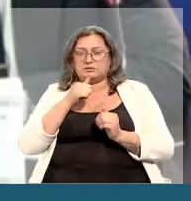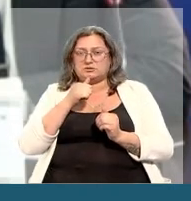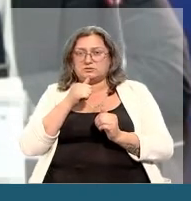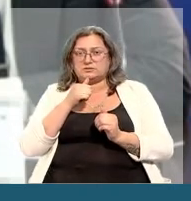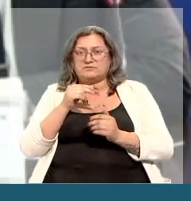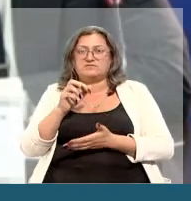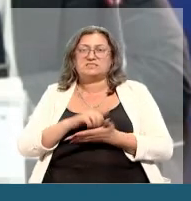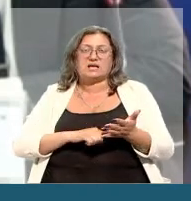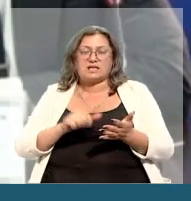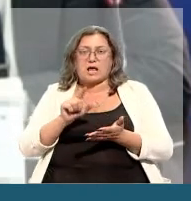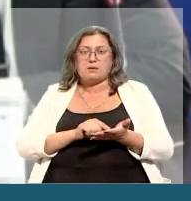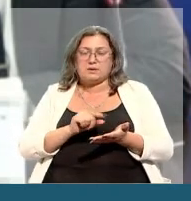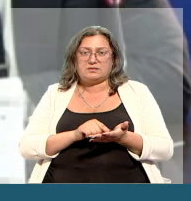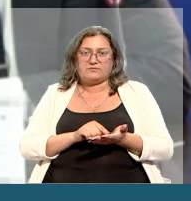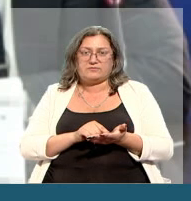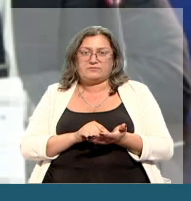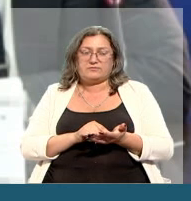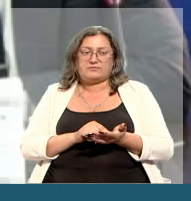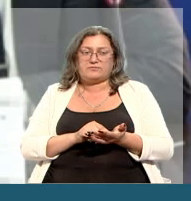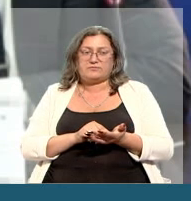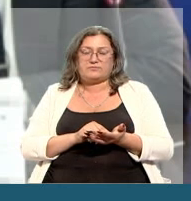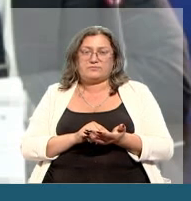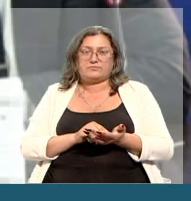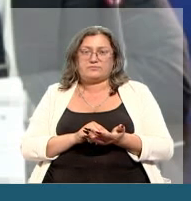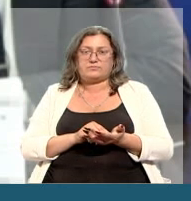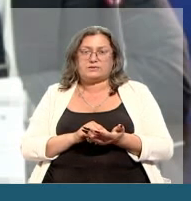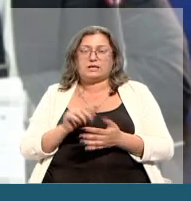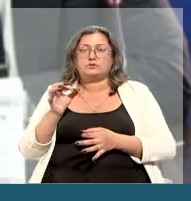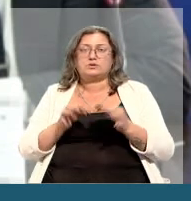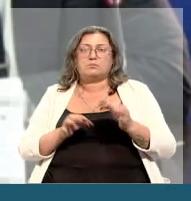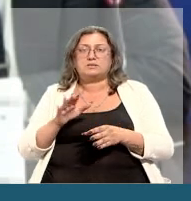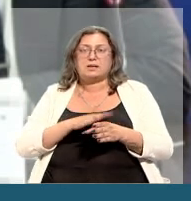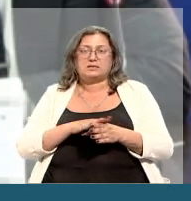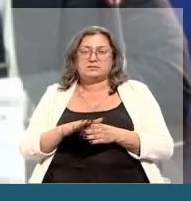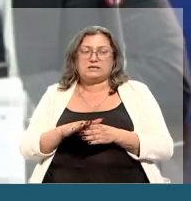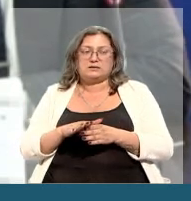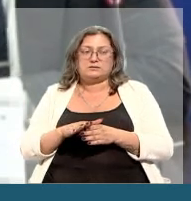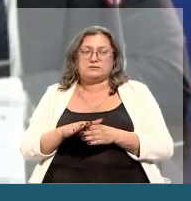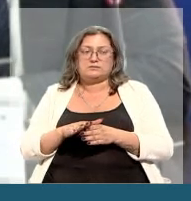месячник по взысканию алиментов, в рамках которого судебные исполнители